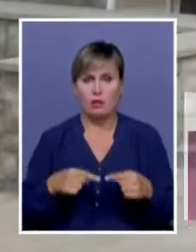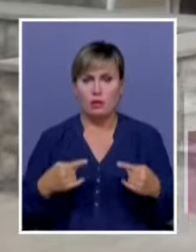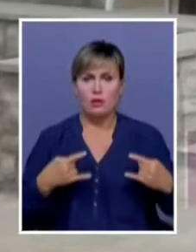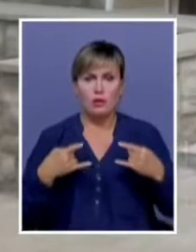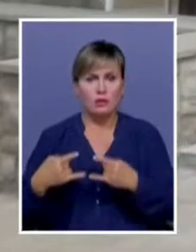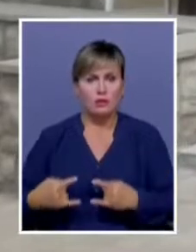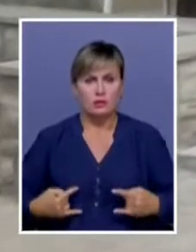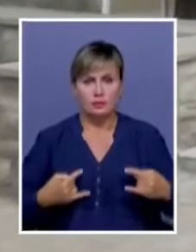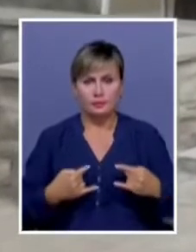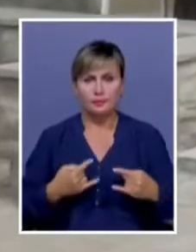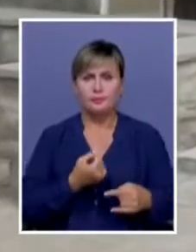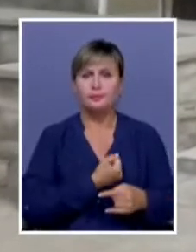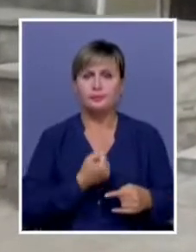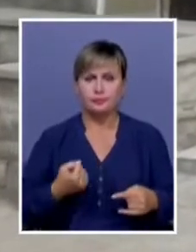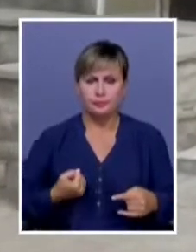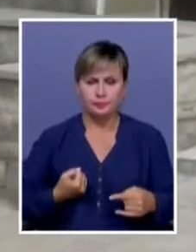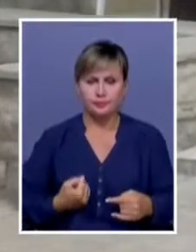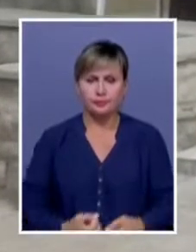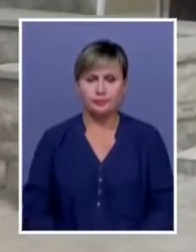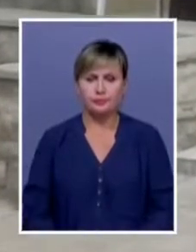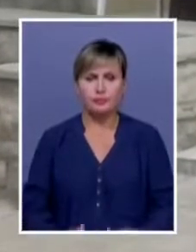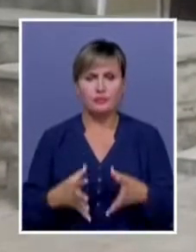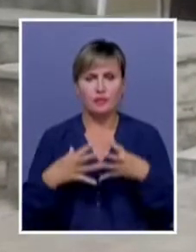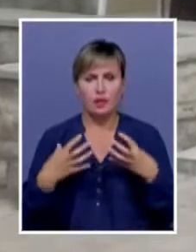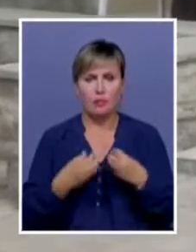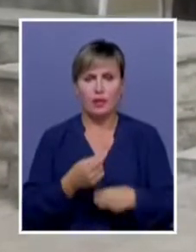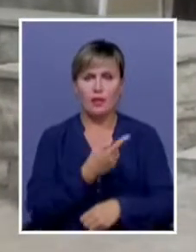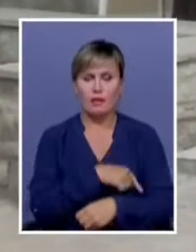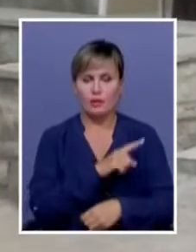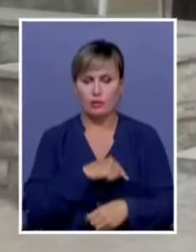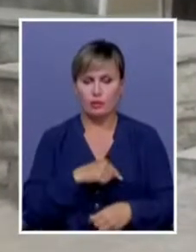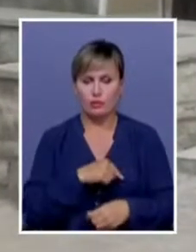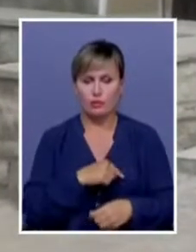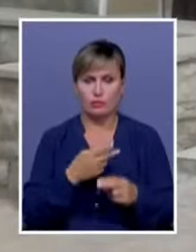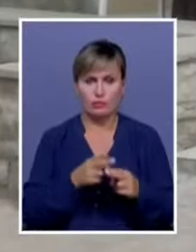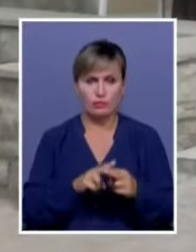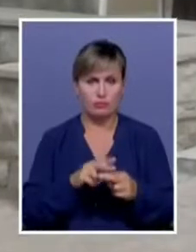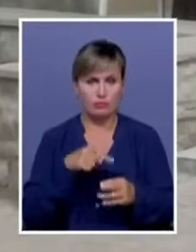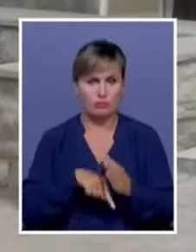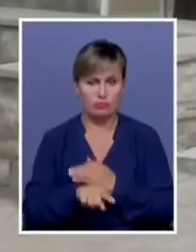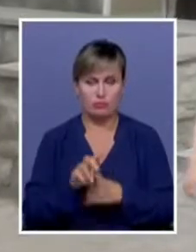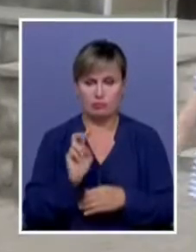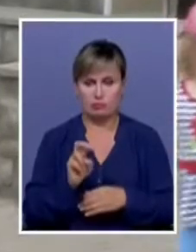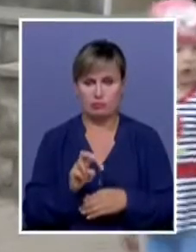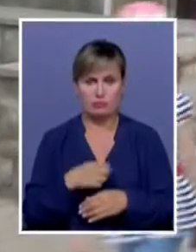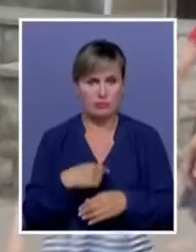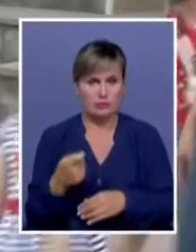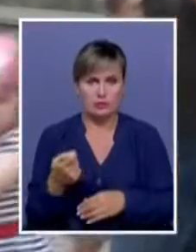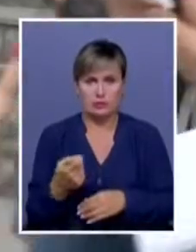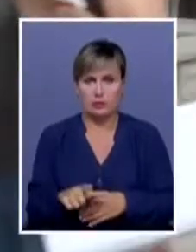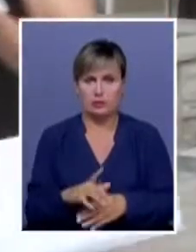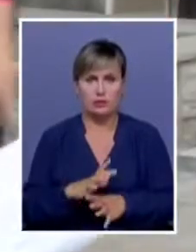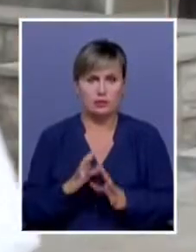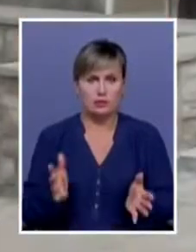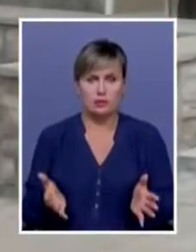рентген, ну, терапевта, семейного доктора. В этой больнице я, поликлинике я не